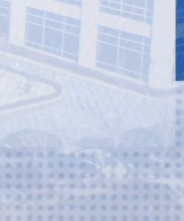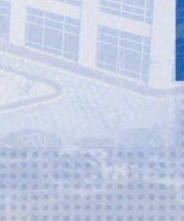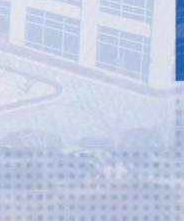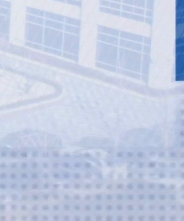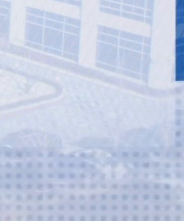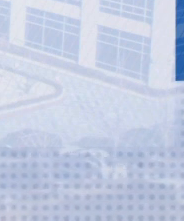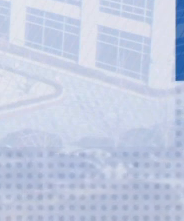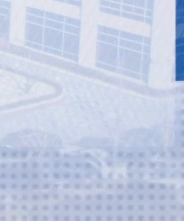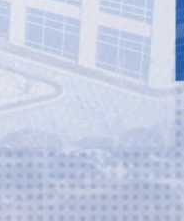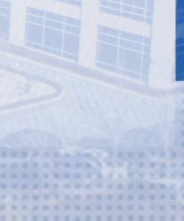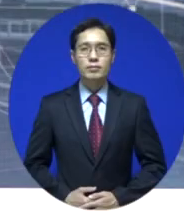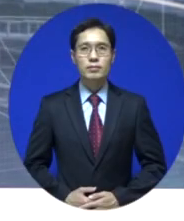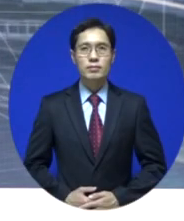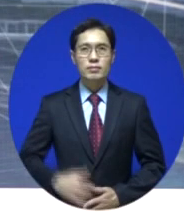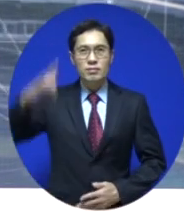부탁드립니다.